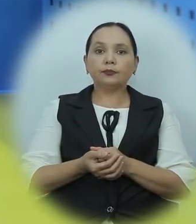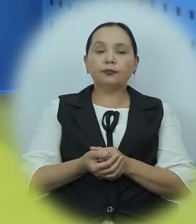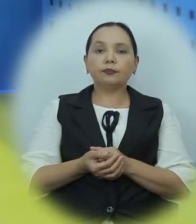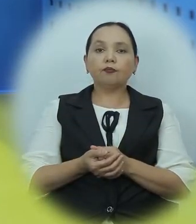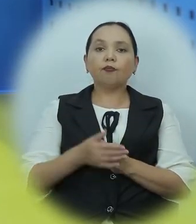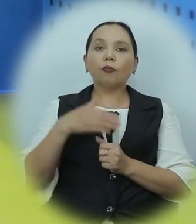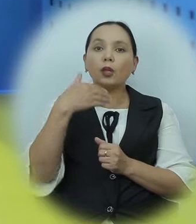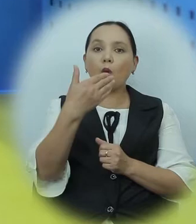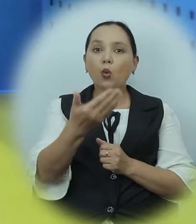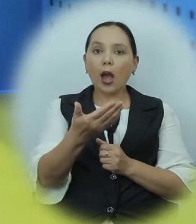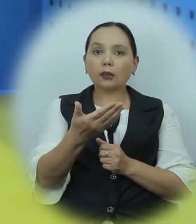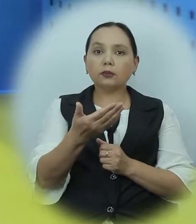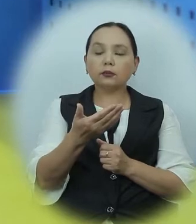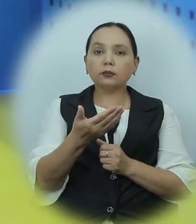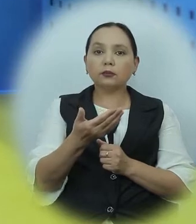Ular